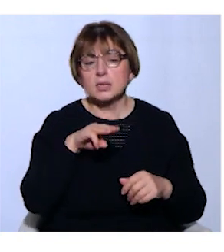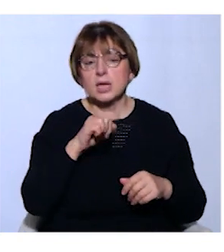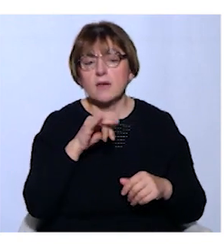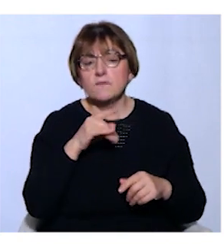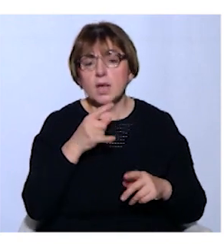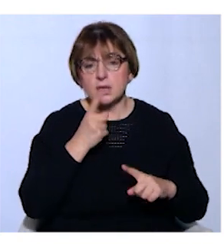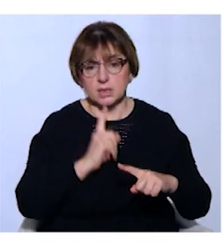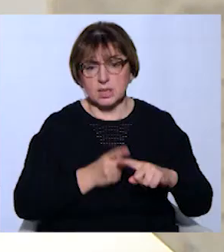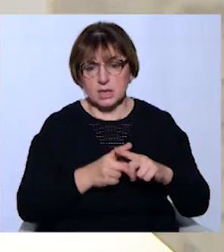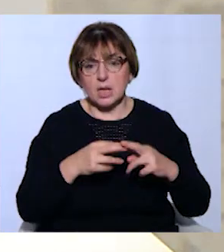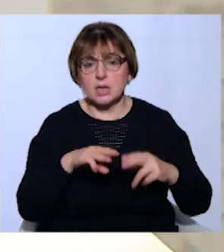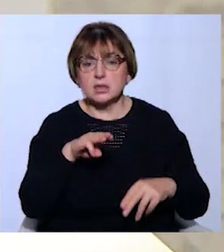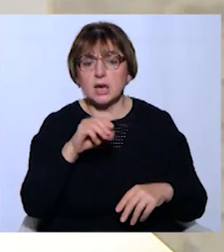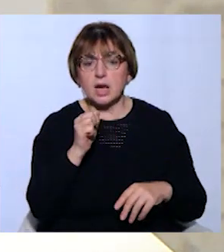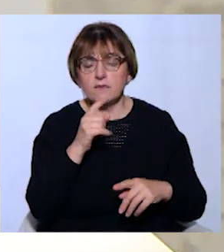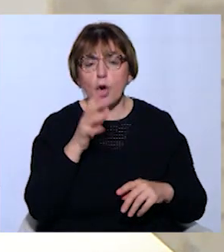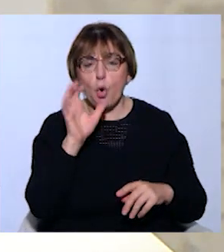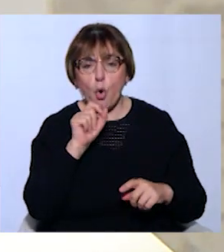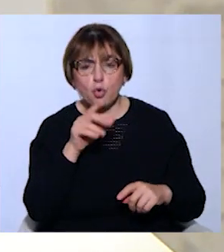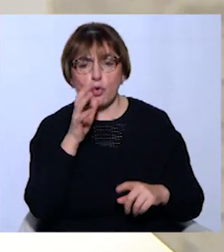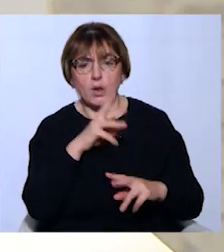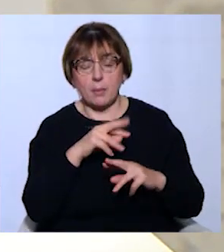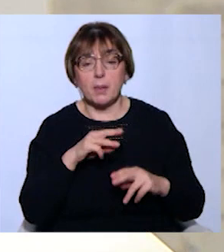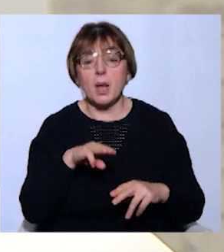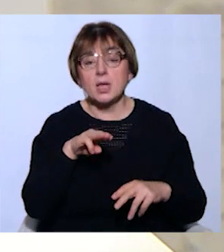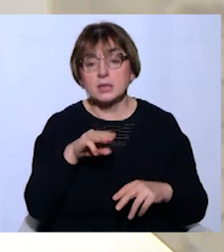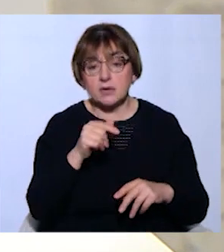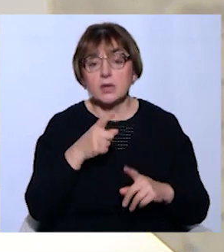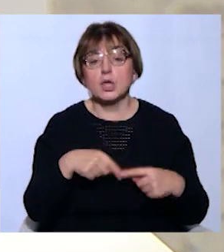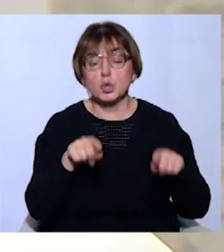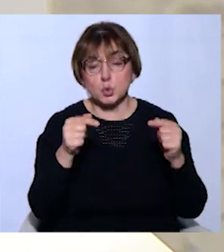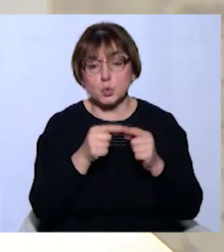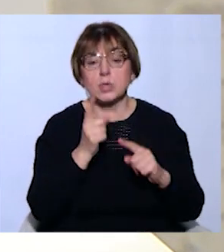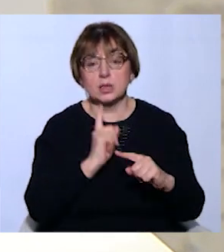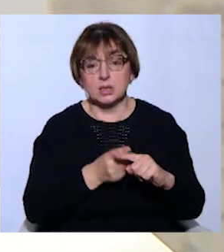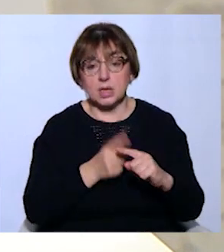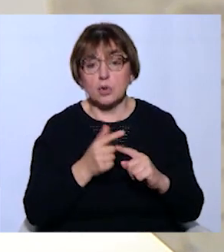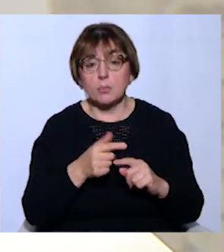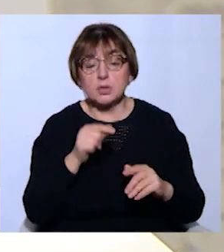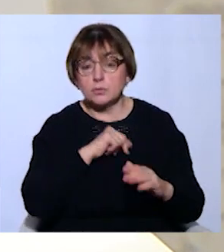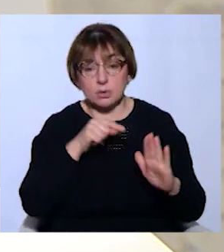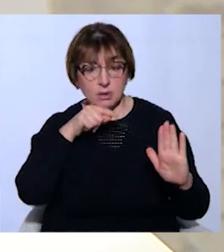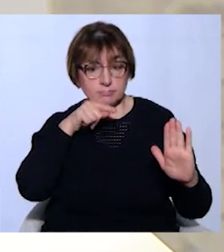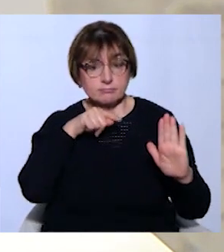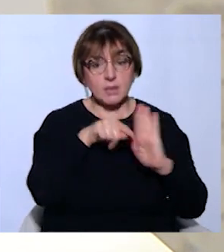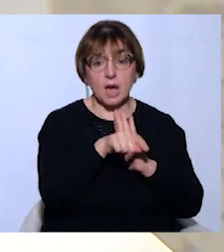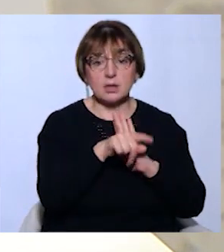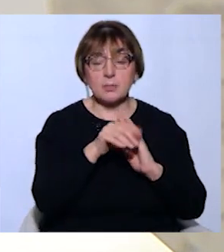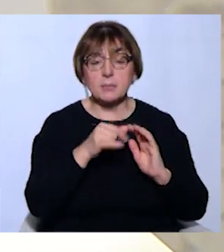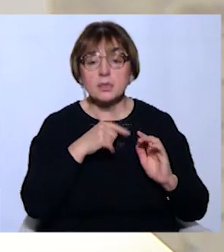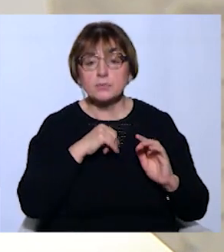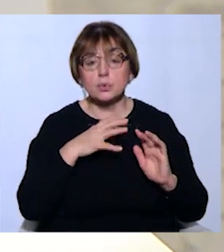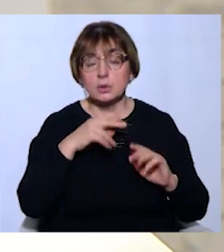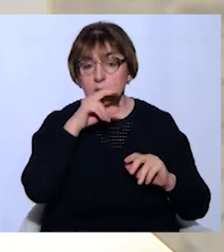ისეთივე როგორც რკინა, ალუმინი, ოქრო, ვერცხლი და ასე შემდეგ. ტყვიაც ესეთი ლითონია, რომელიც არ ატარებს ამ